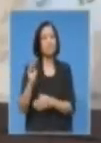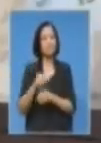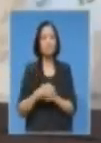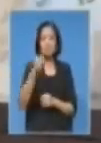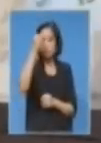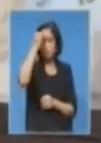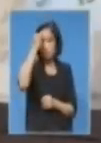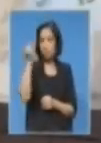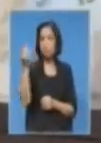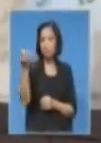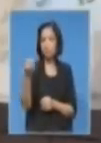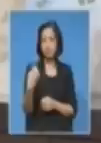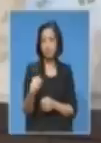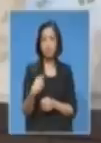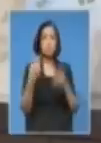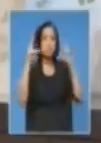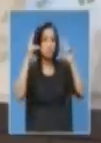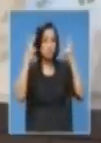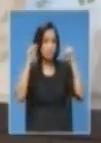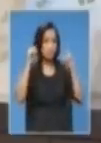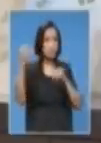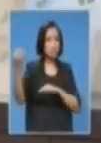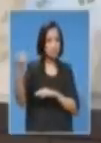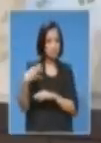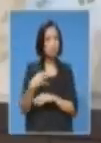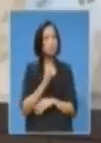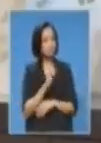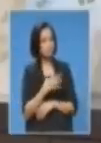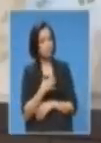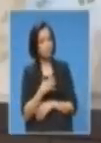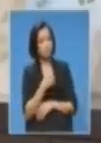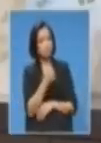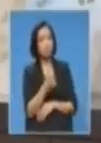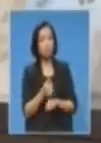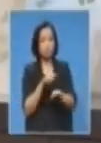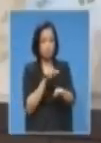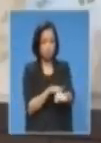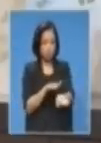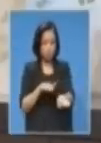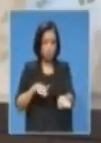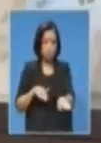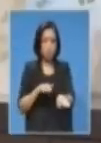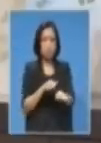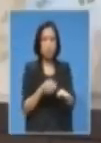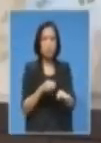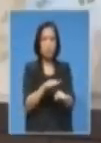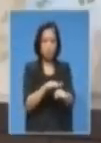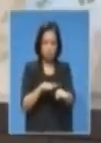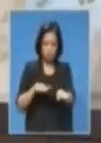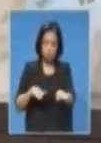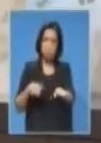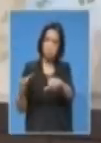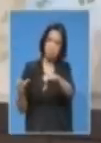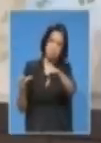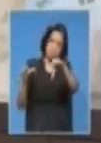ญี่ปุ่นก็ได้รับปากทางท่านนายกนะครับว่าอยากจะได้ขบวนรถรถมาให้ทัน